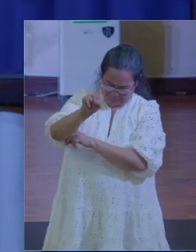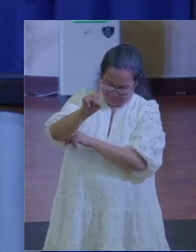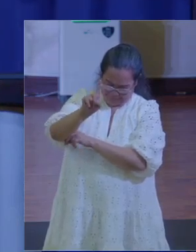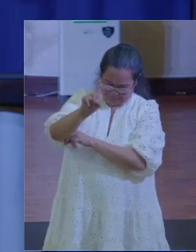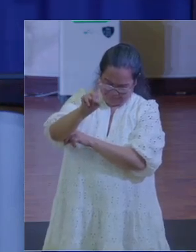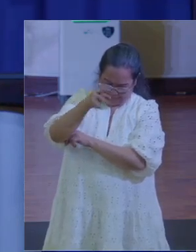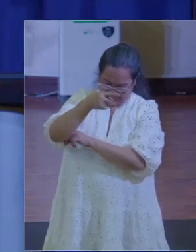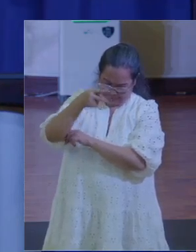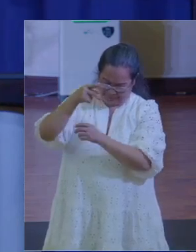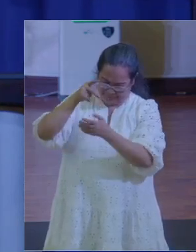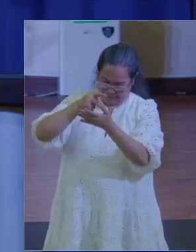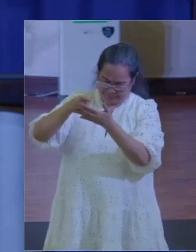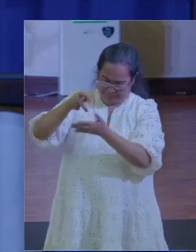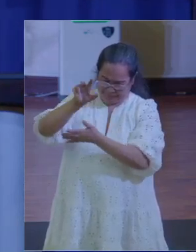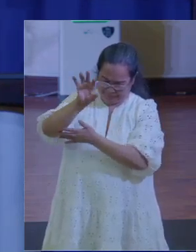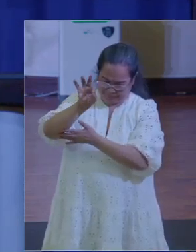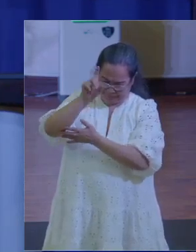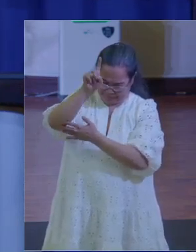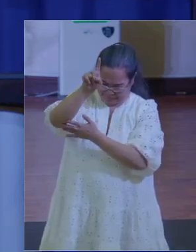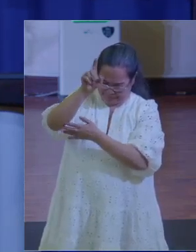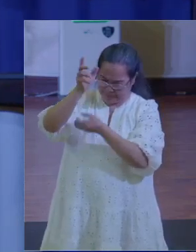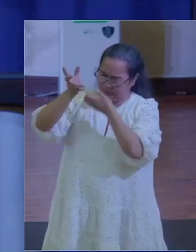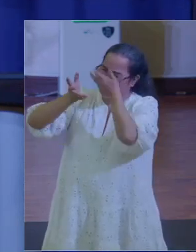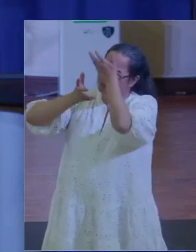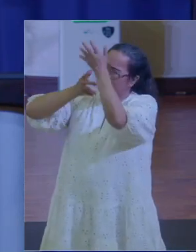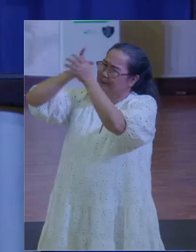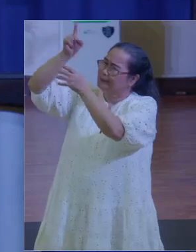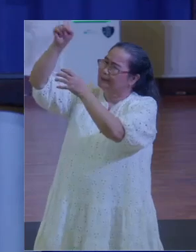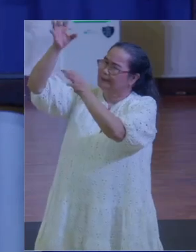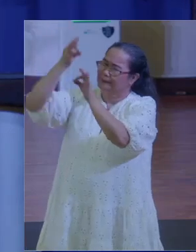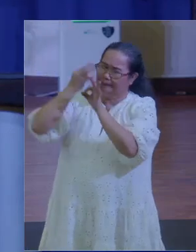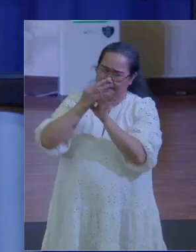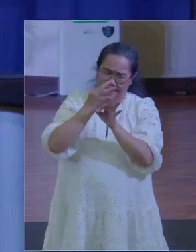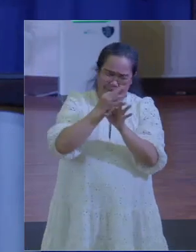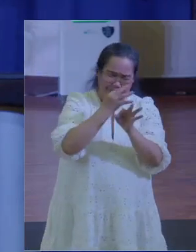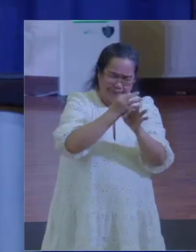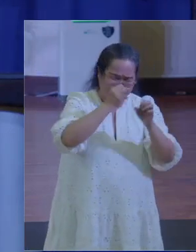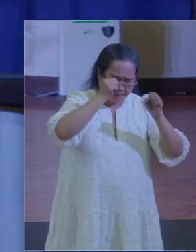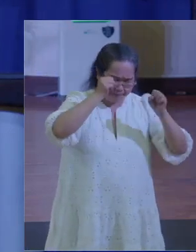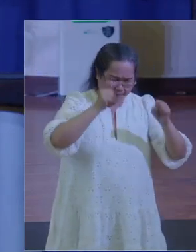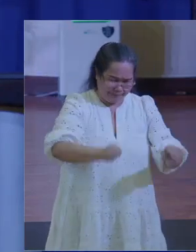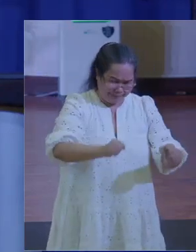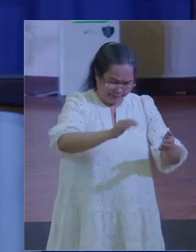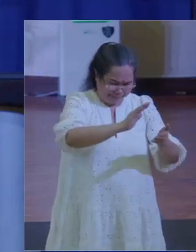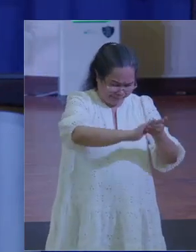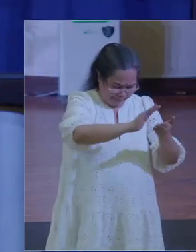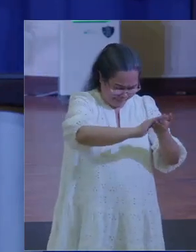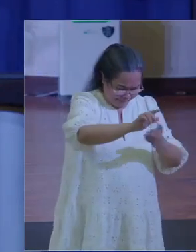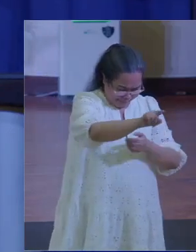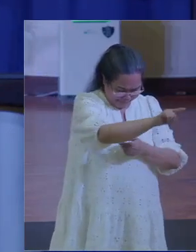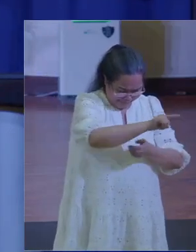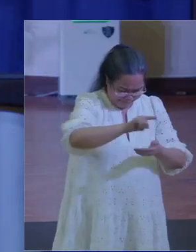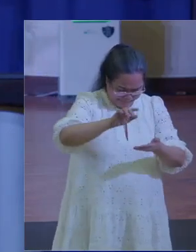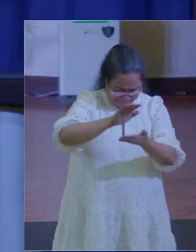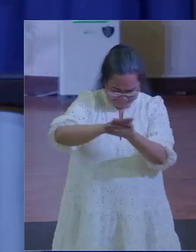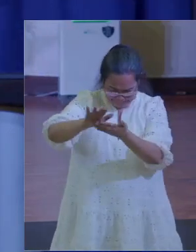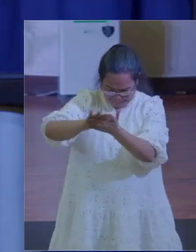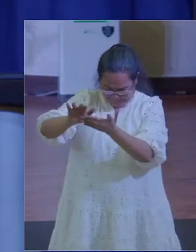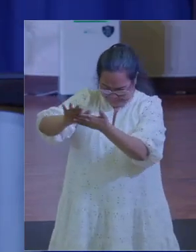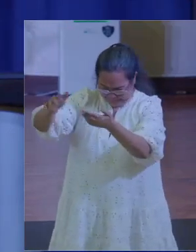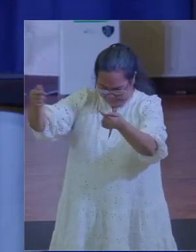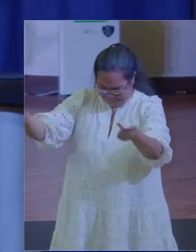1:9, kung iahayag mo yung kasalanan, siya ay tapat at makapangyarihan, ikaw ay patatawarin at lilinisin sa lahat ng